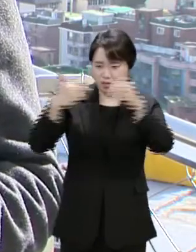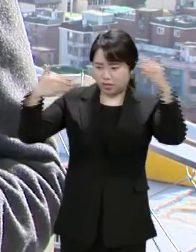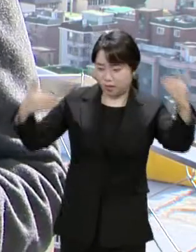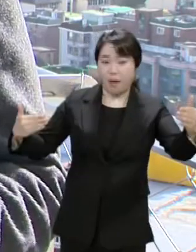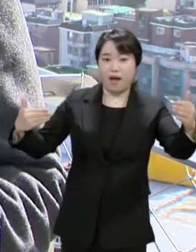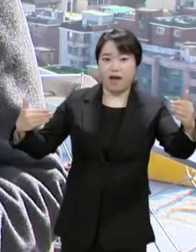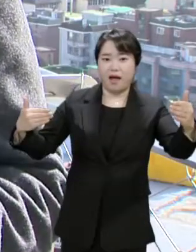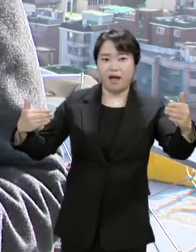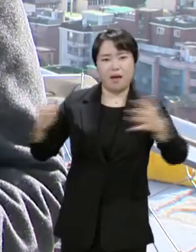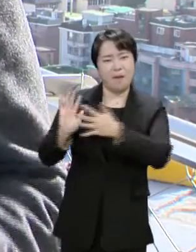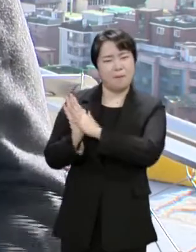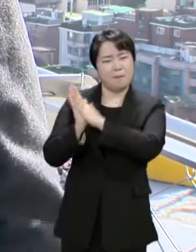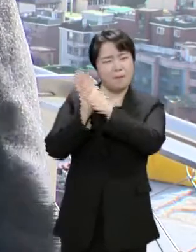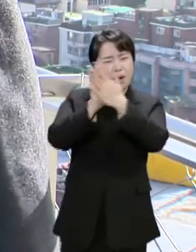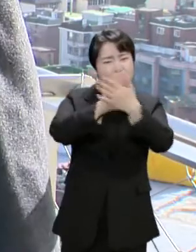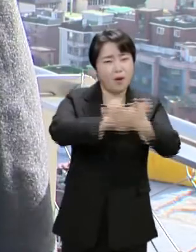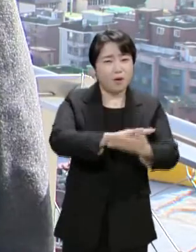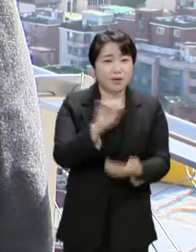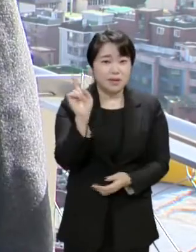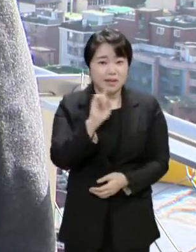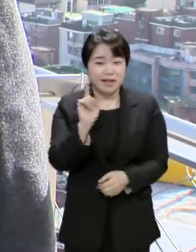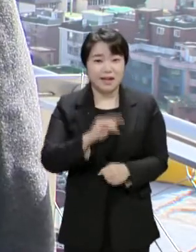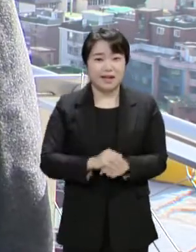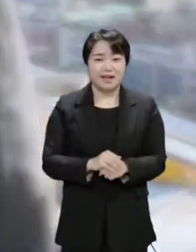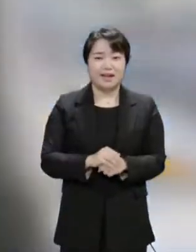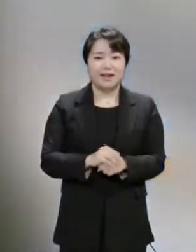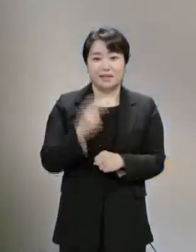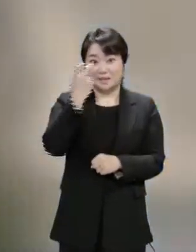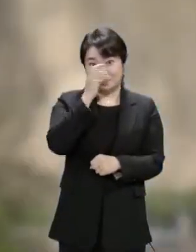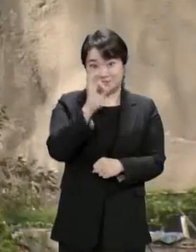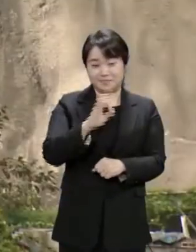지금 동네는 어떻게 변했을까요?